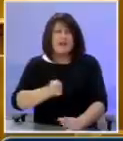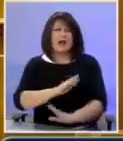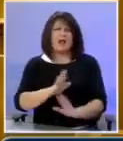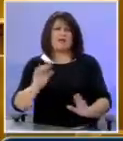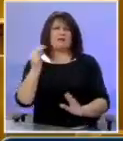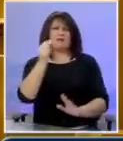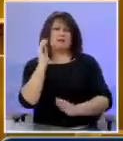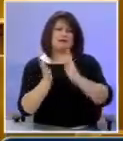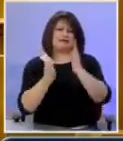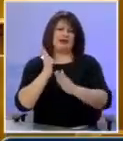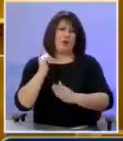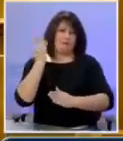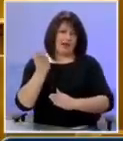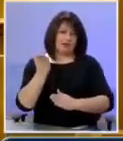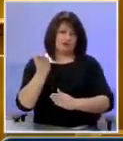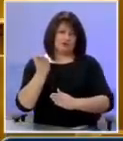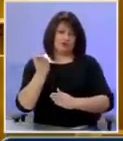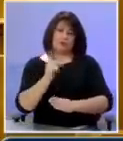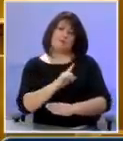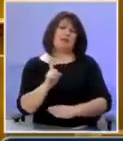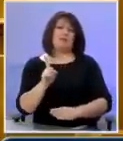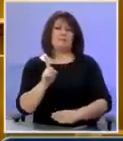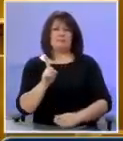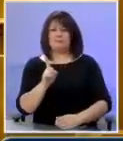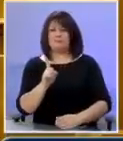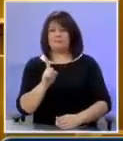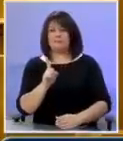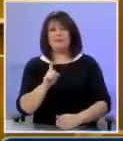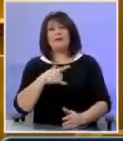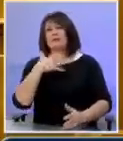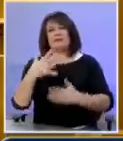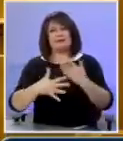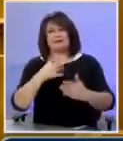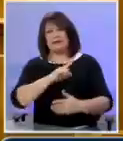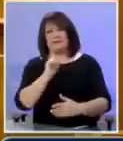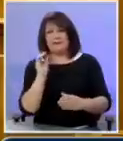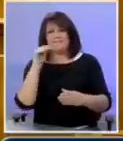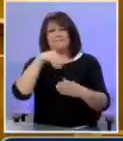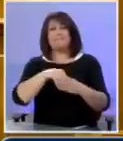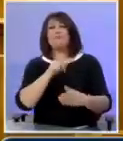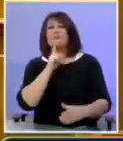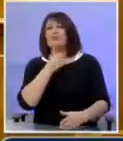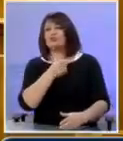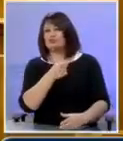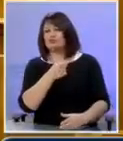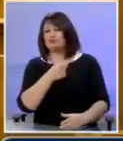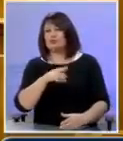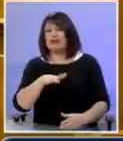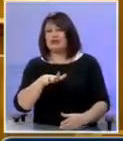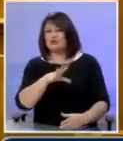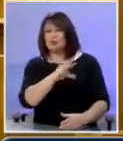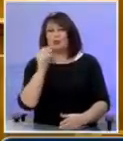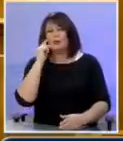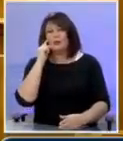συναδέλφων βουλευτών να μη διαταράσσεται να μη διαταράσσεται με παρεμβάσεις οι οποίες μπορεί να εκληφθούν